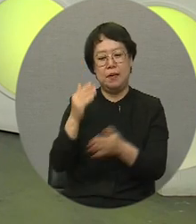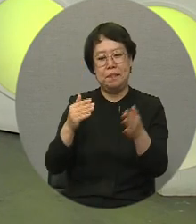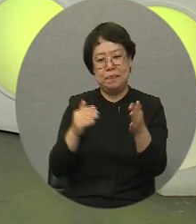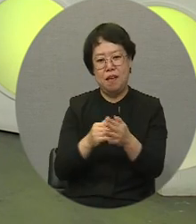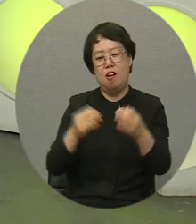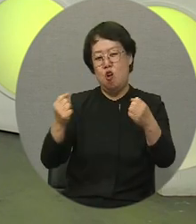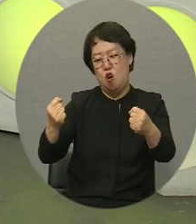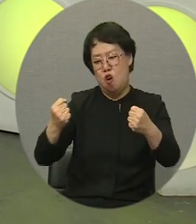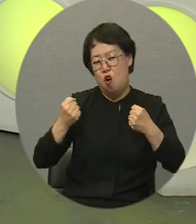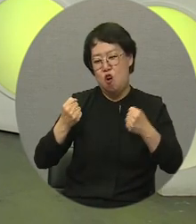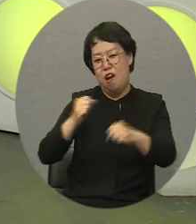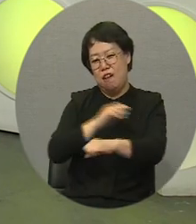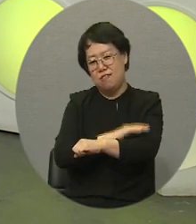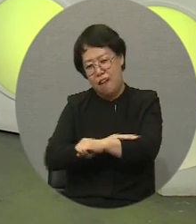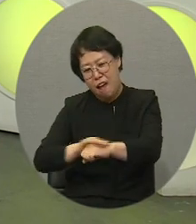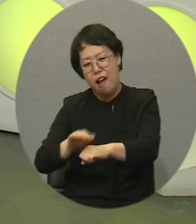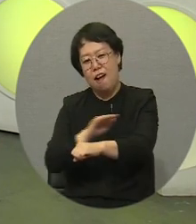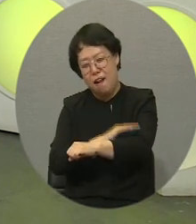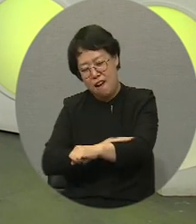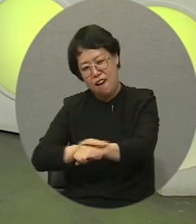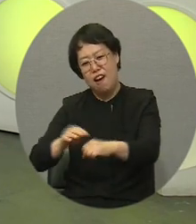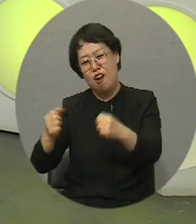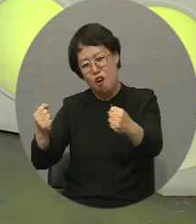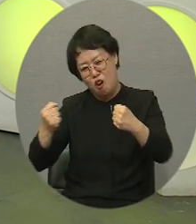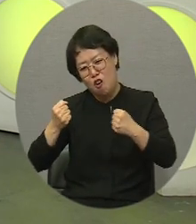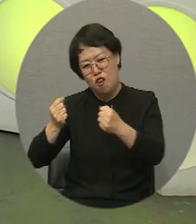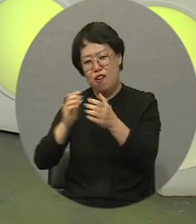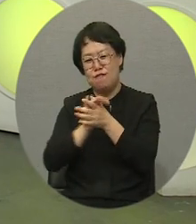잘 지키셔서 아주 이제 정말 가요계 인간 문화재이십니다.